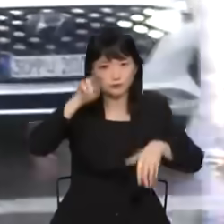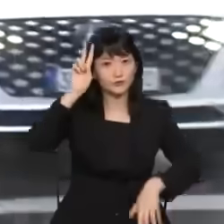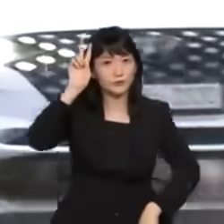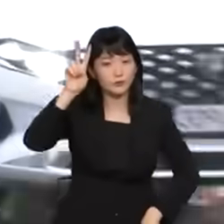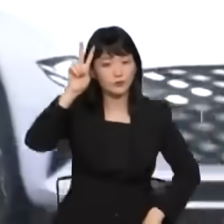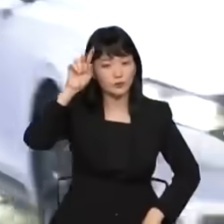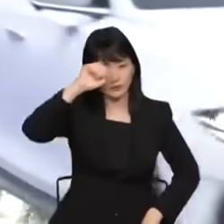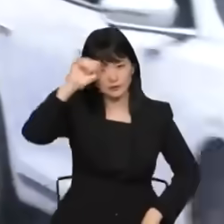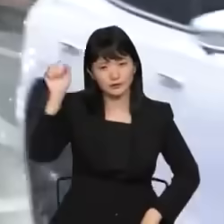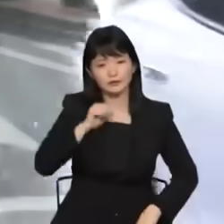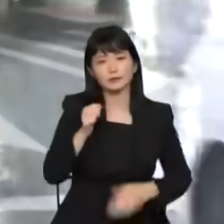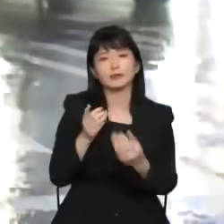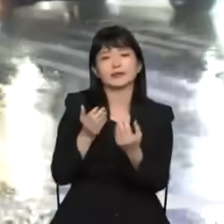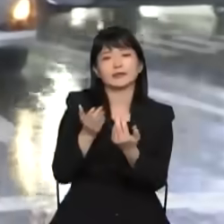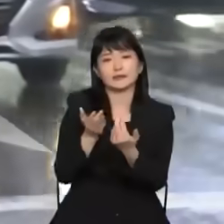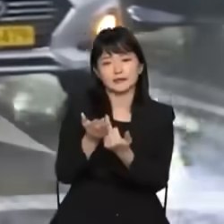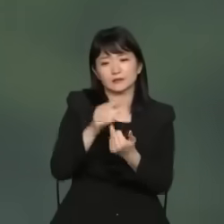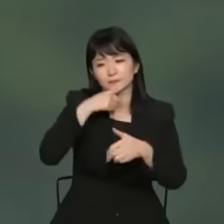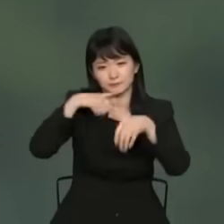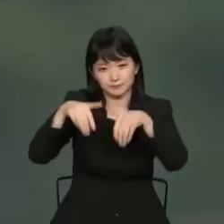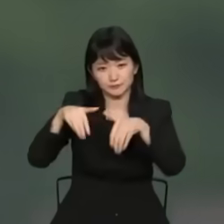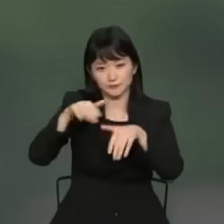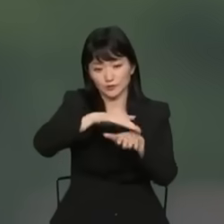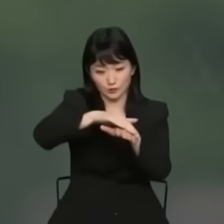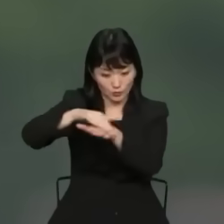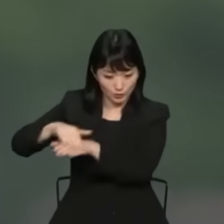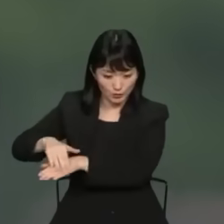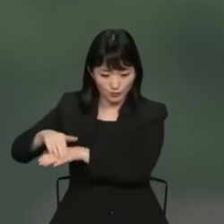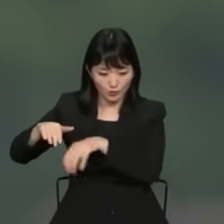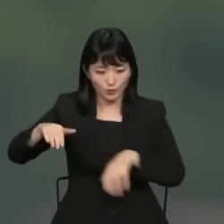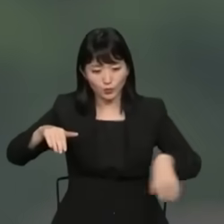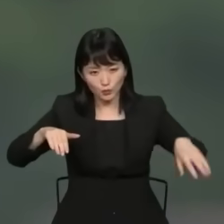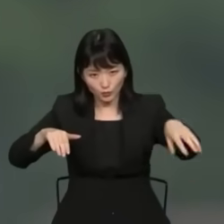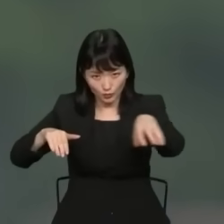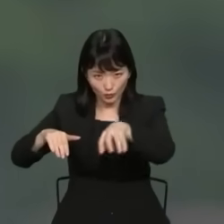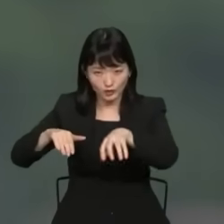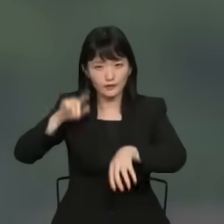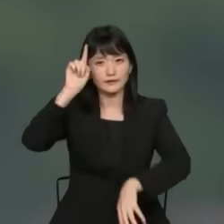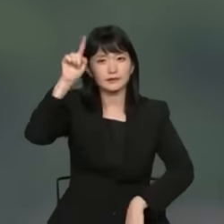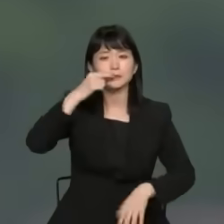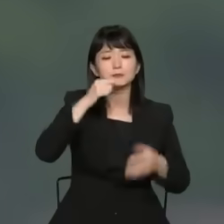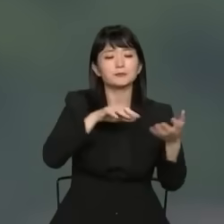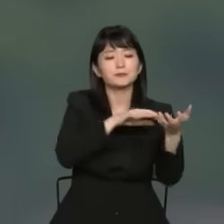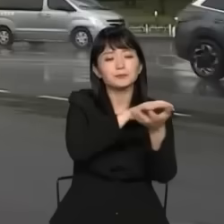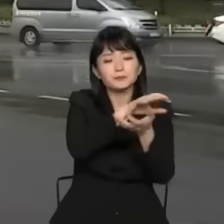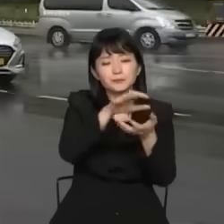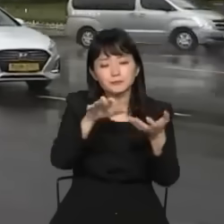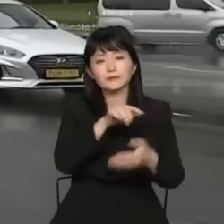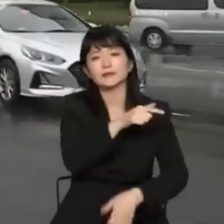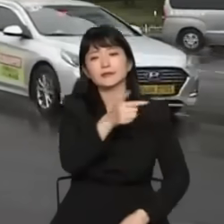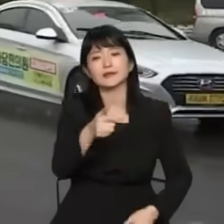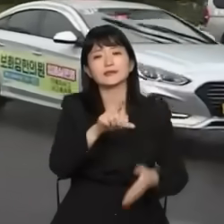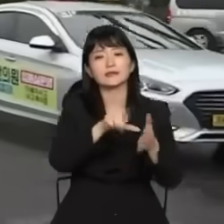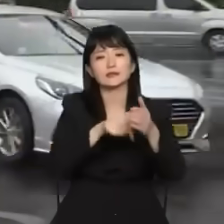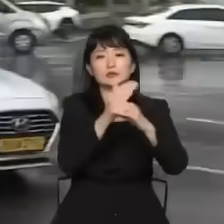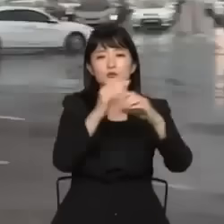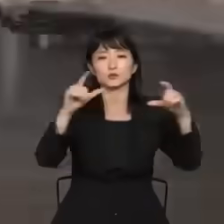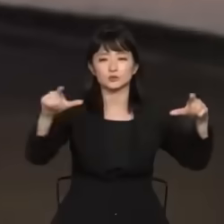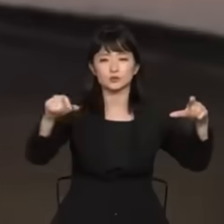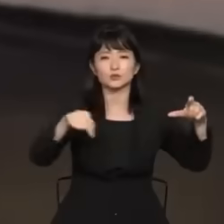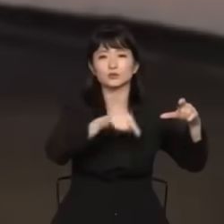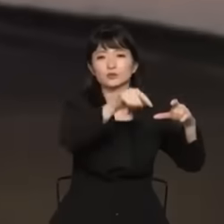제주도에는 비가 이어지겠고요. 이곳들을 제외한 전국 대부분 지역은 내일 흐리다가 저녁 시간부터